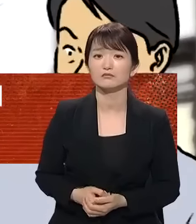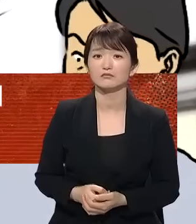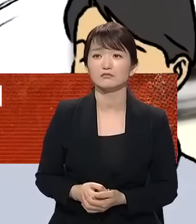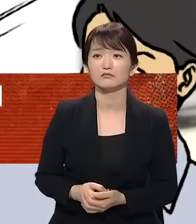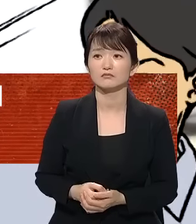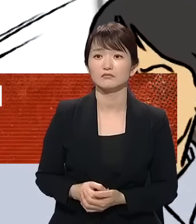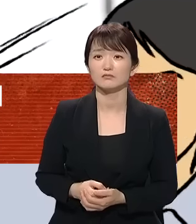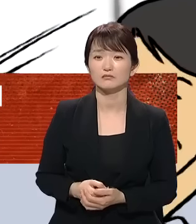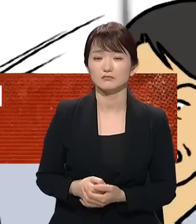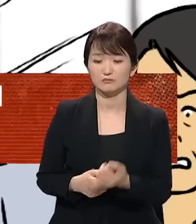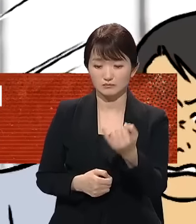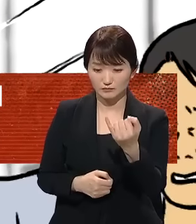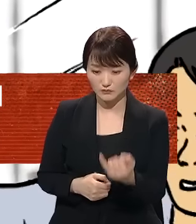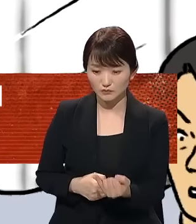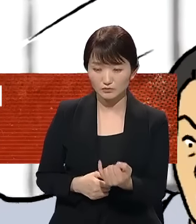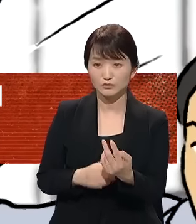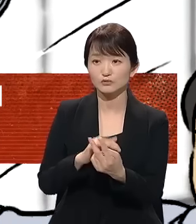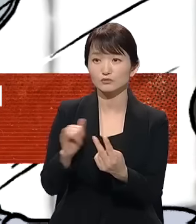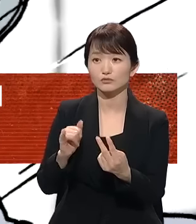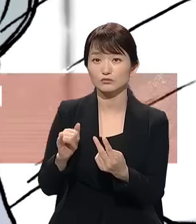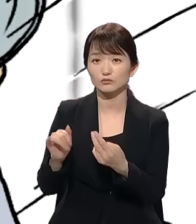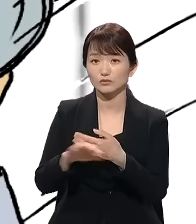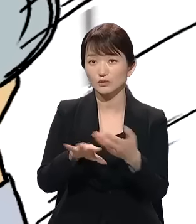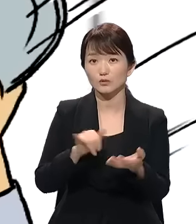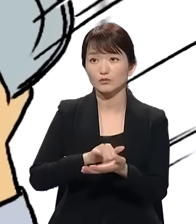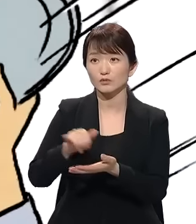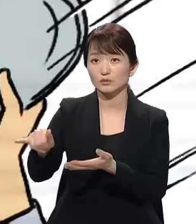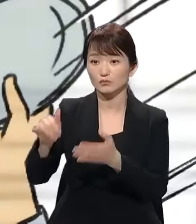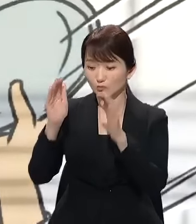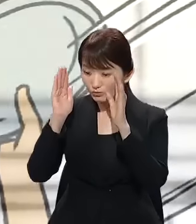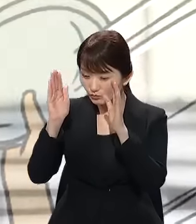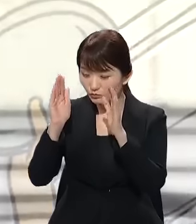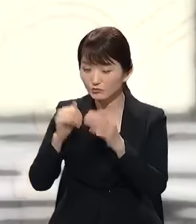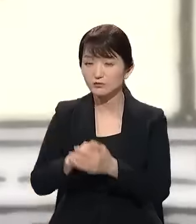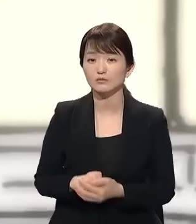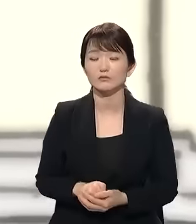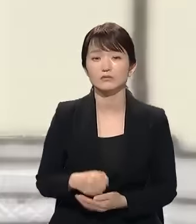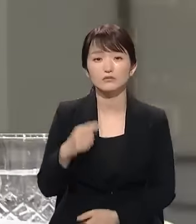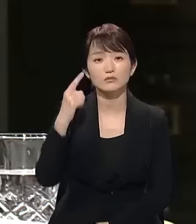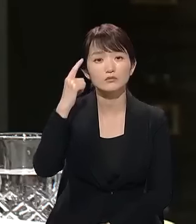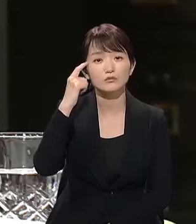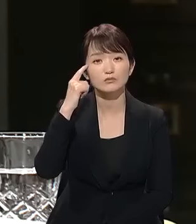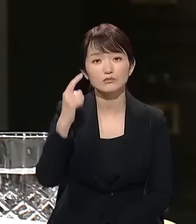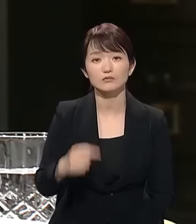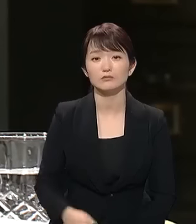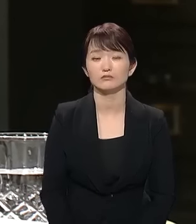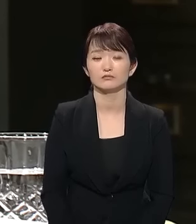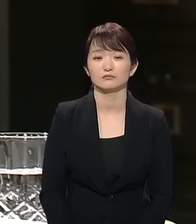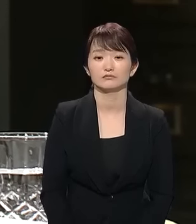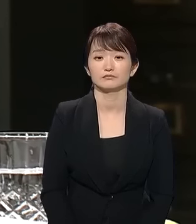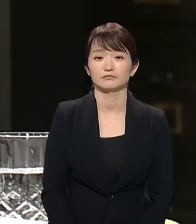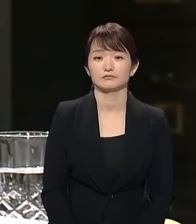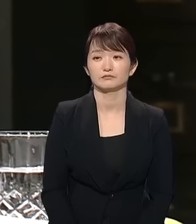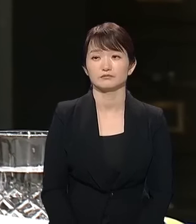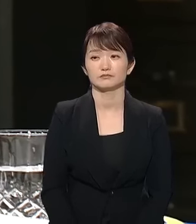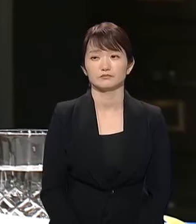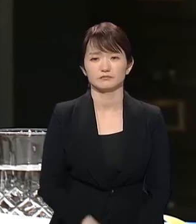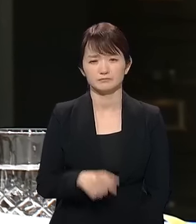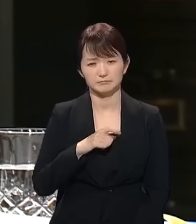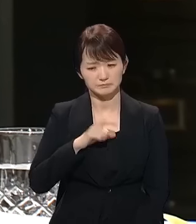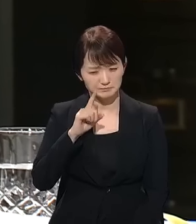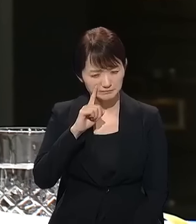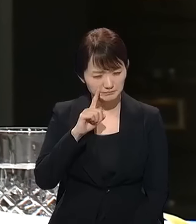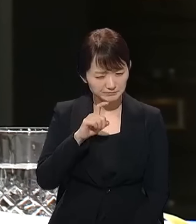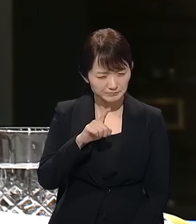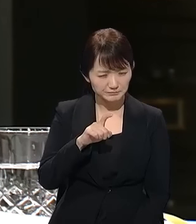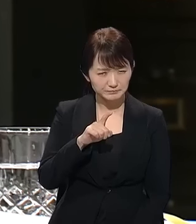여동생들은 용돈 주고 유학까지 보내줬답니다. 야, 이게 도대체 왜 이런 걸까요? 자, 의심하실까 봐